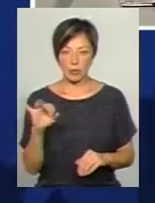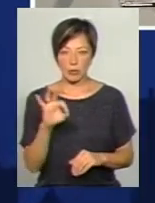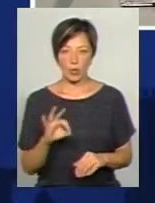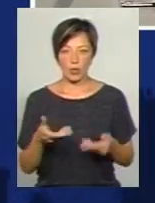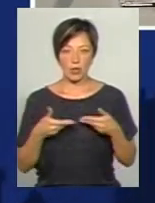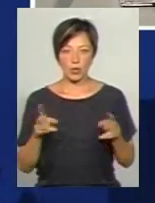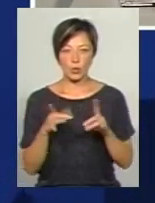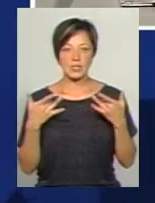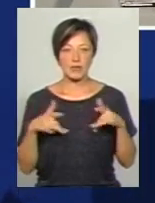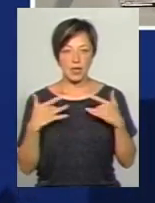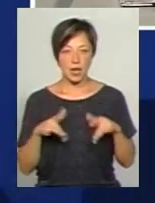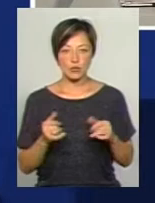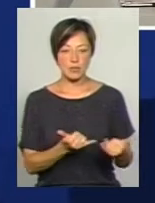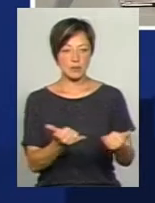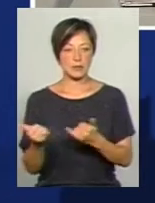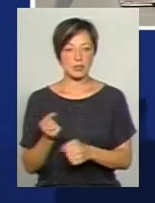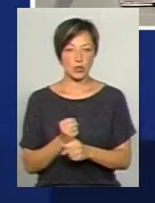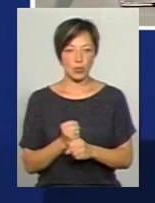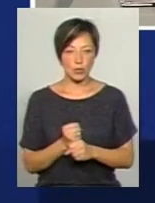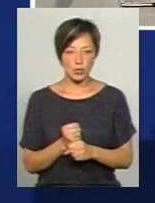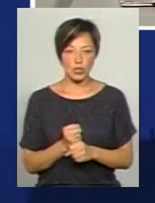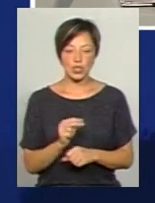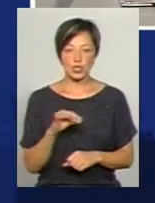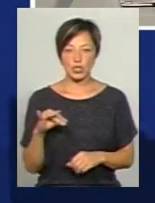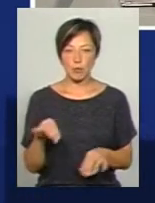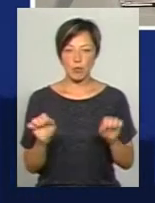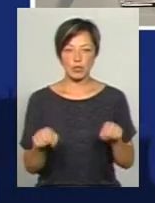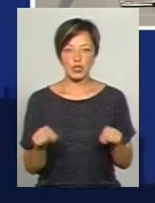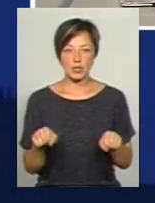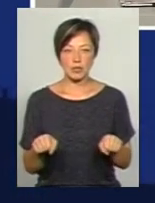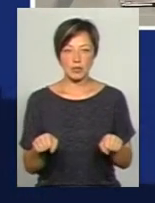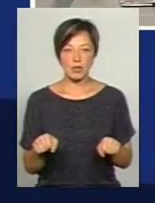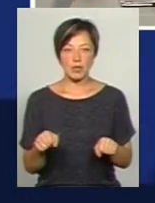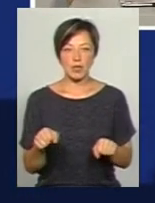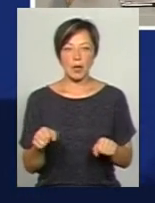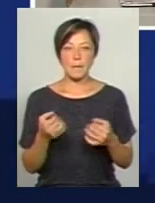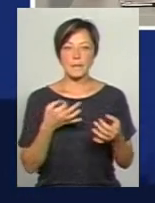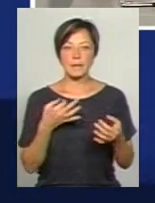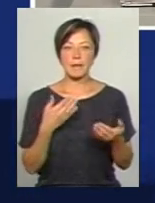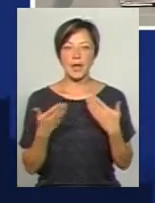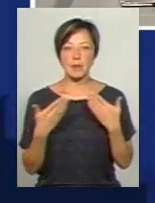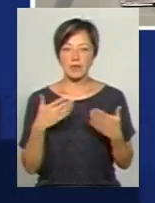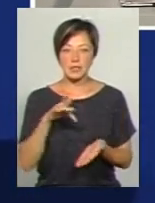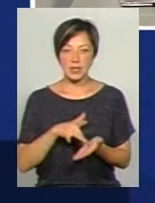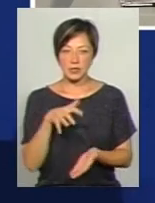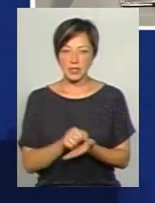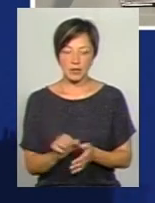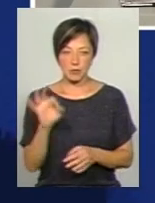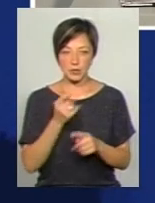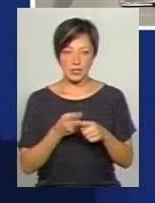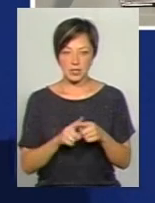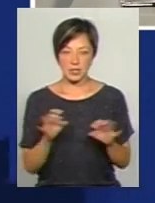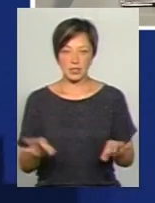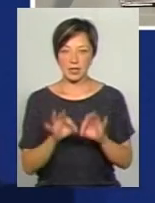Ті, хто звільняється, щоб їх забезпечити роботою, чи, можливо, перемовини якісь центром зайнятості, про це мови немає ніякої.